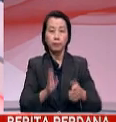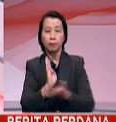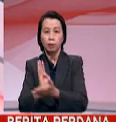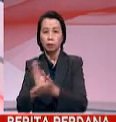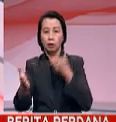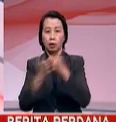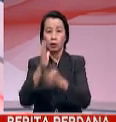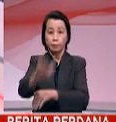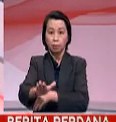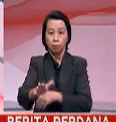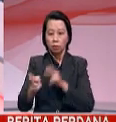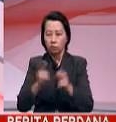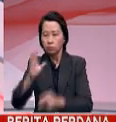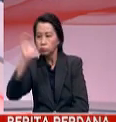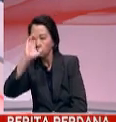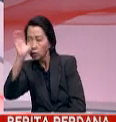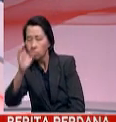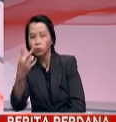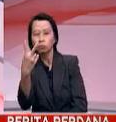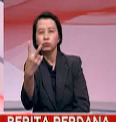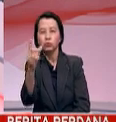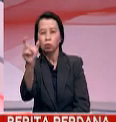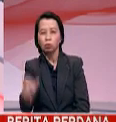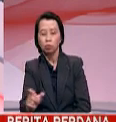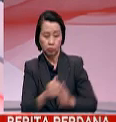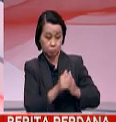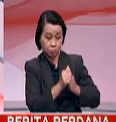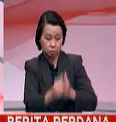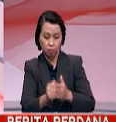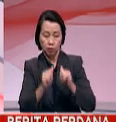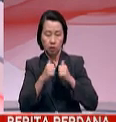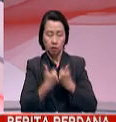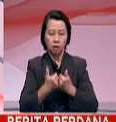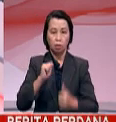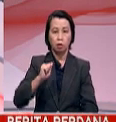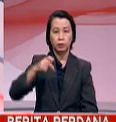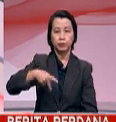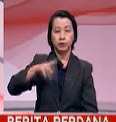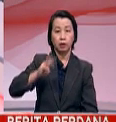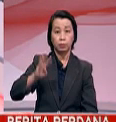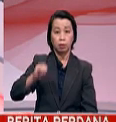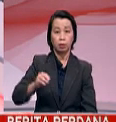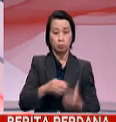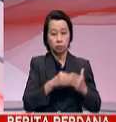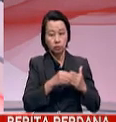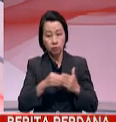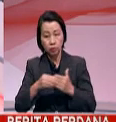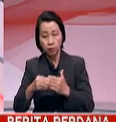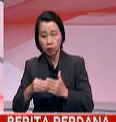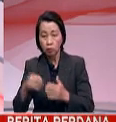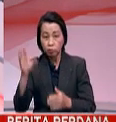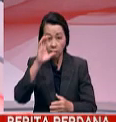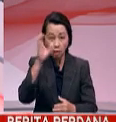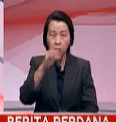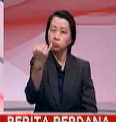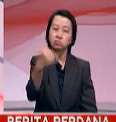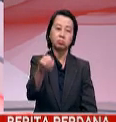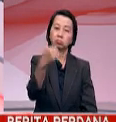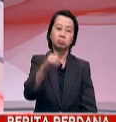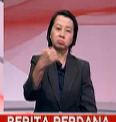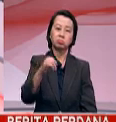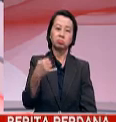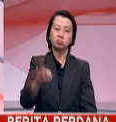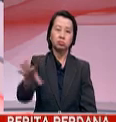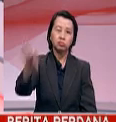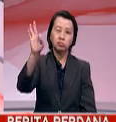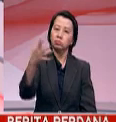petang tadi, usaha mengesan kedua-dua mangsa diketuai Agensi Penguatkuasaan Maritim Malaysia masih tidak membuahkan